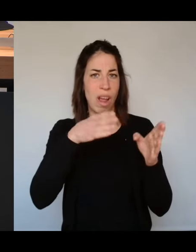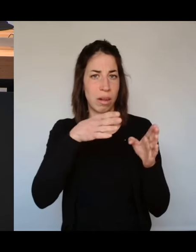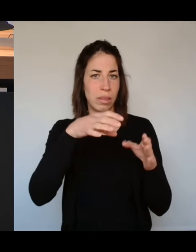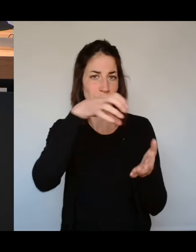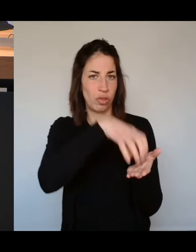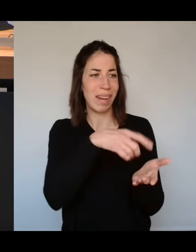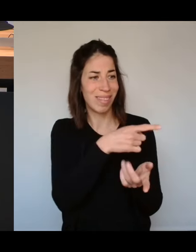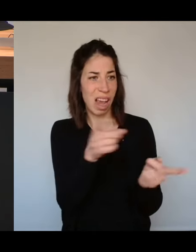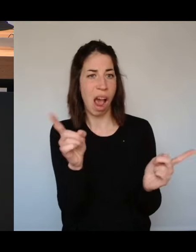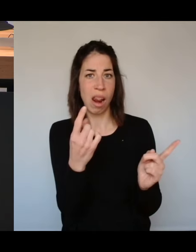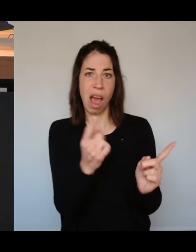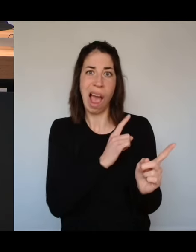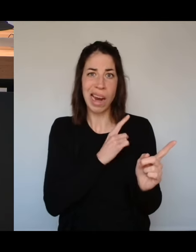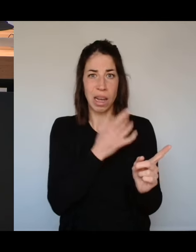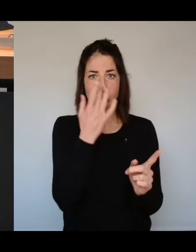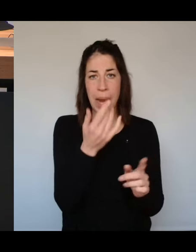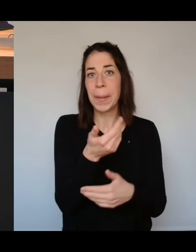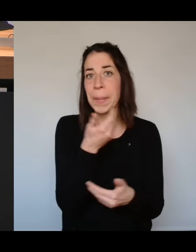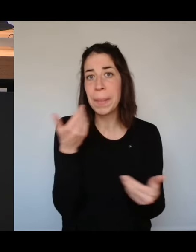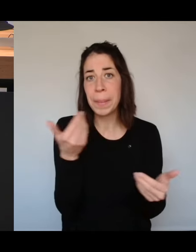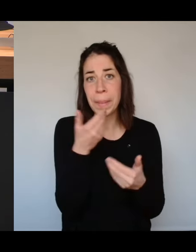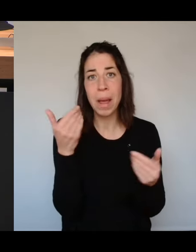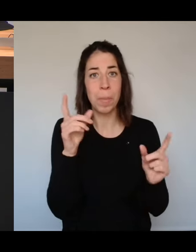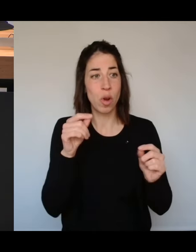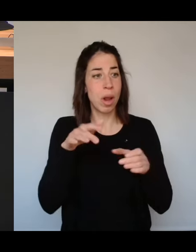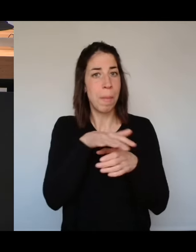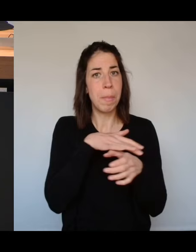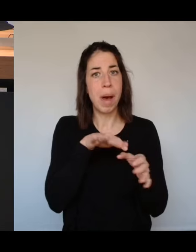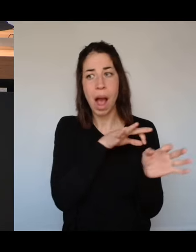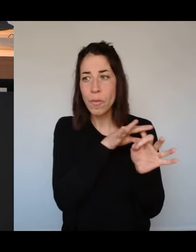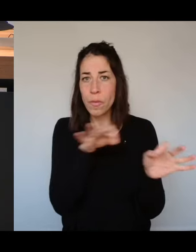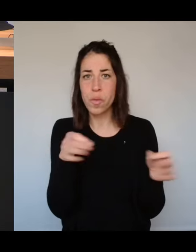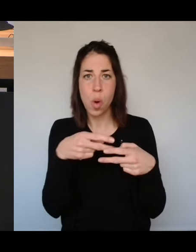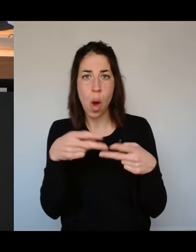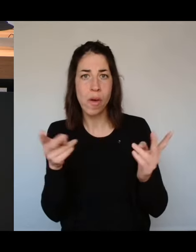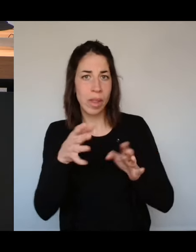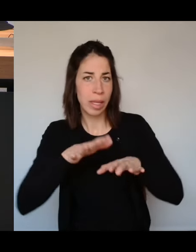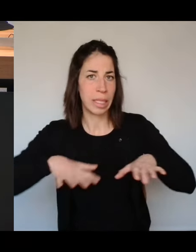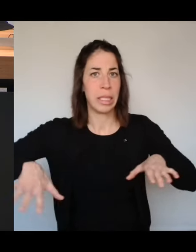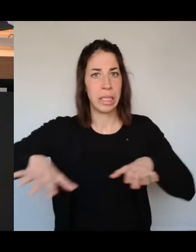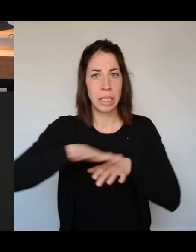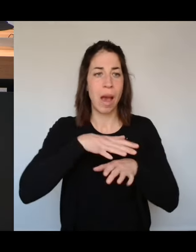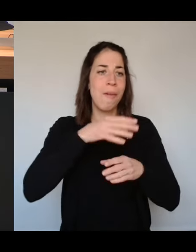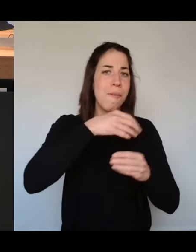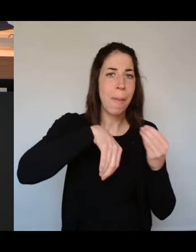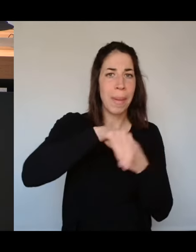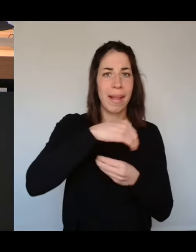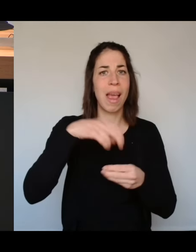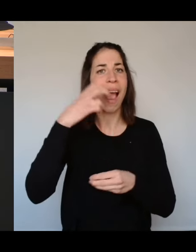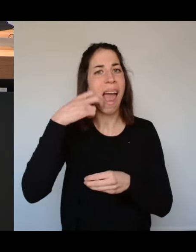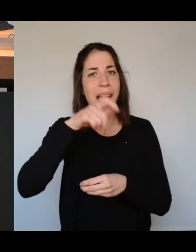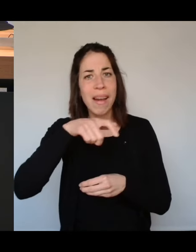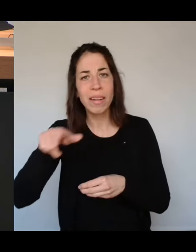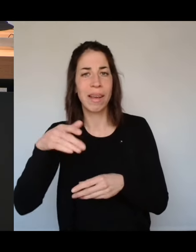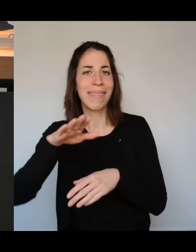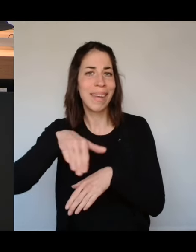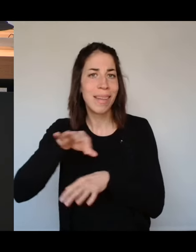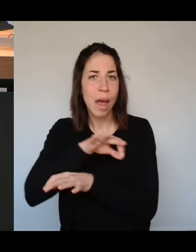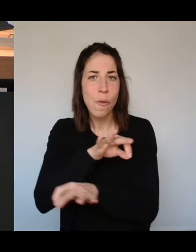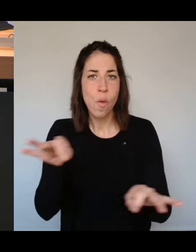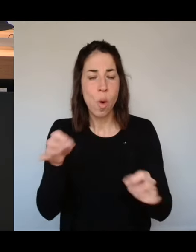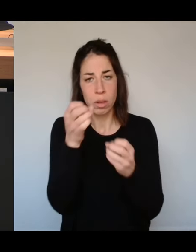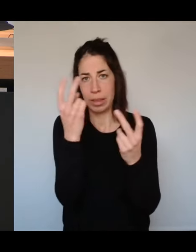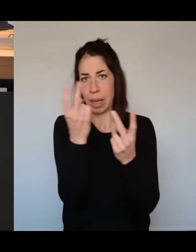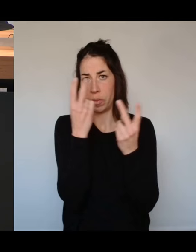alle, für Familien, für Ältere, für alle. Das steht außer Frage und das hat meine Kollegin Antje Kappig eben auch mehr als deutlich gemacht. Und